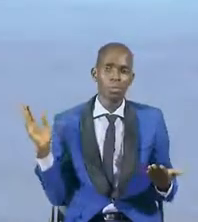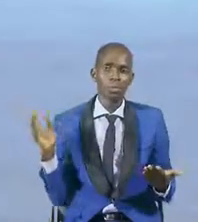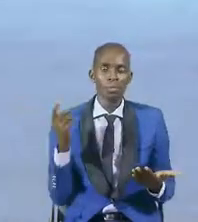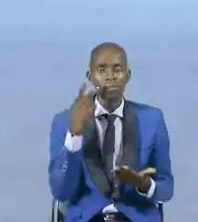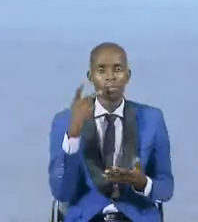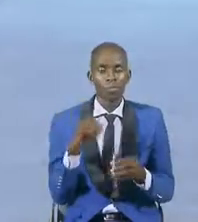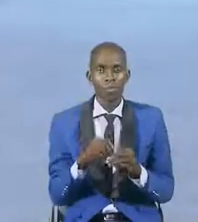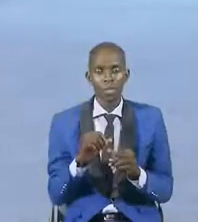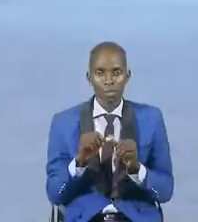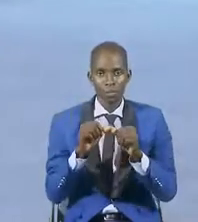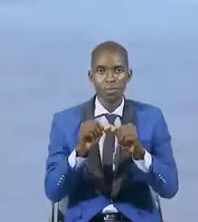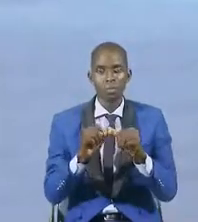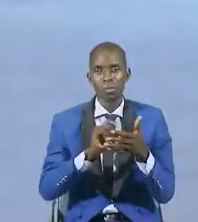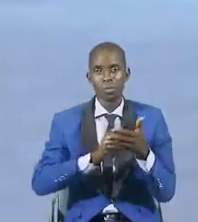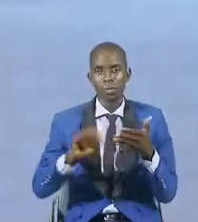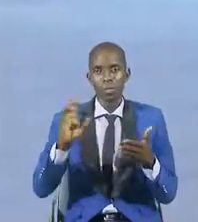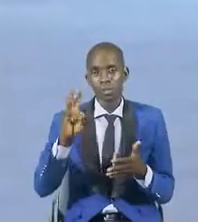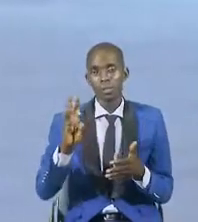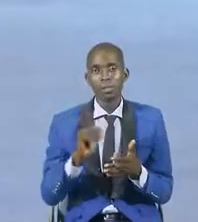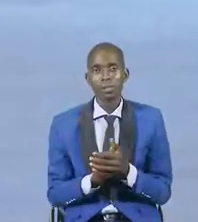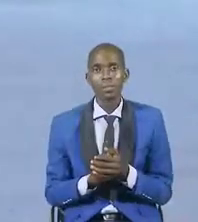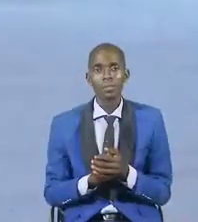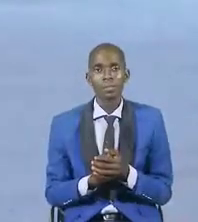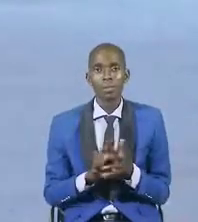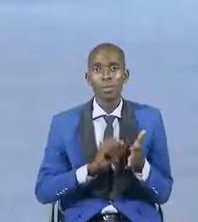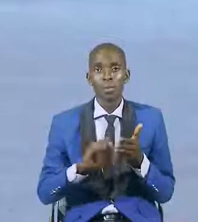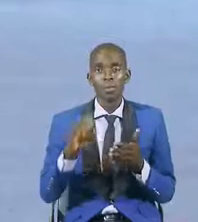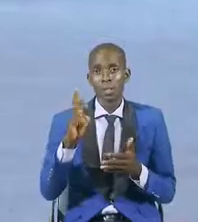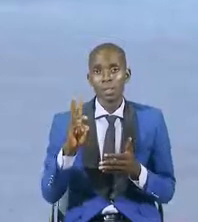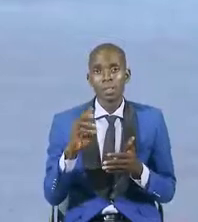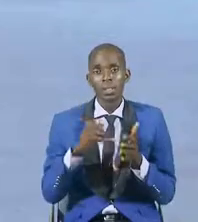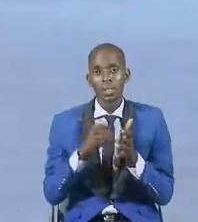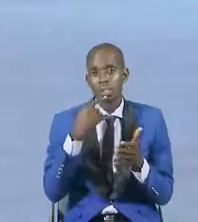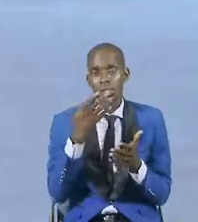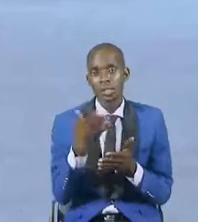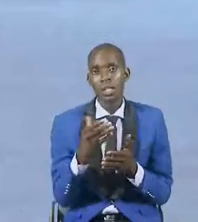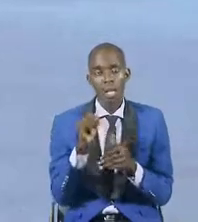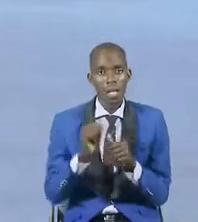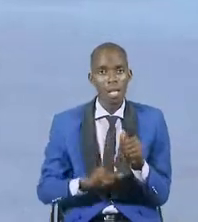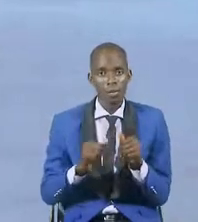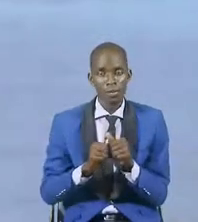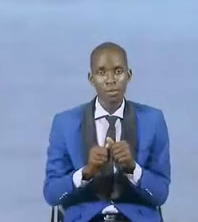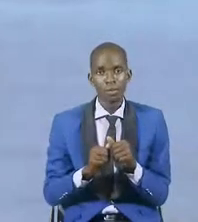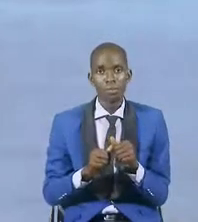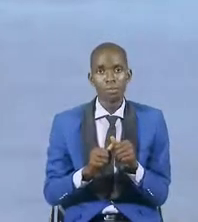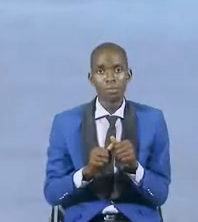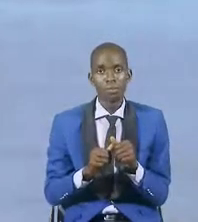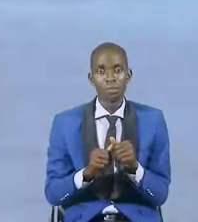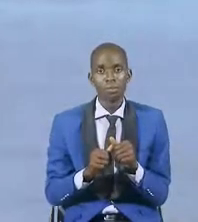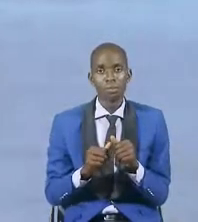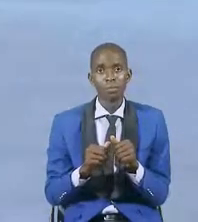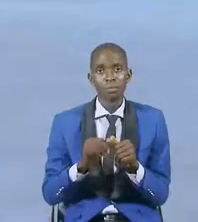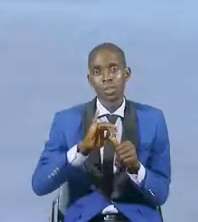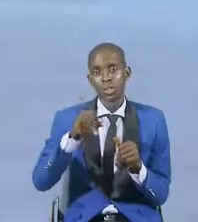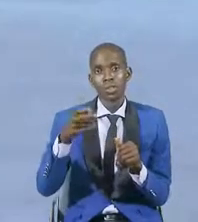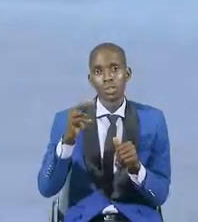le Père les retranchera. Verset 6 dit, si quelqu'un Verset 6,